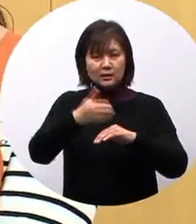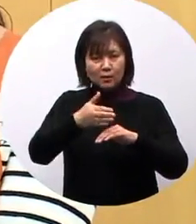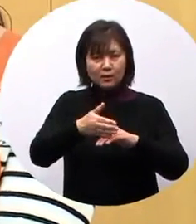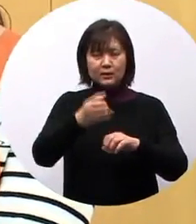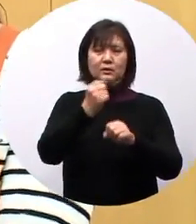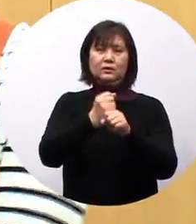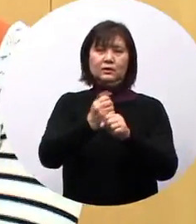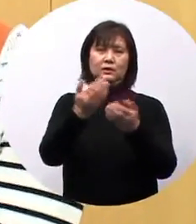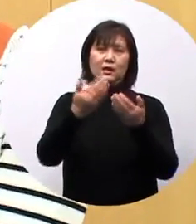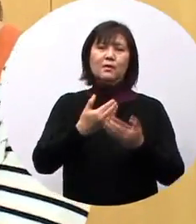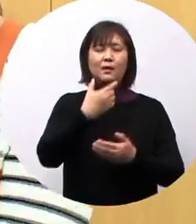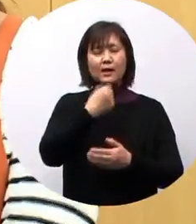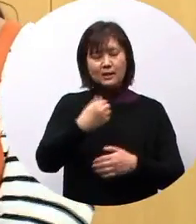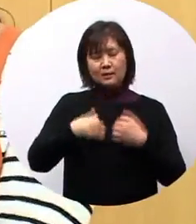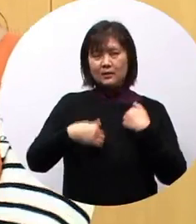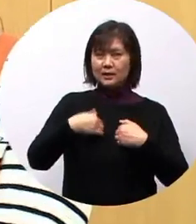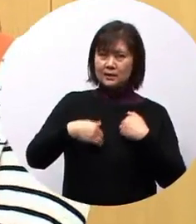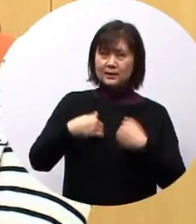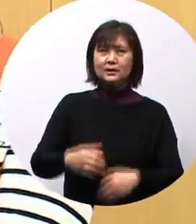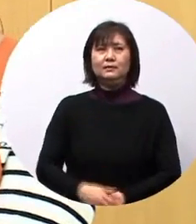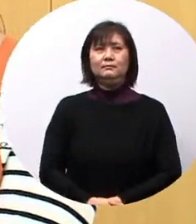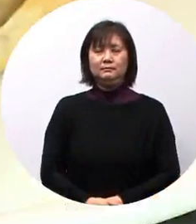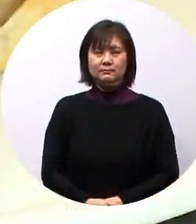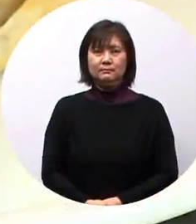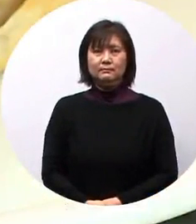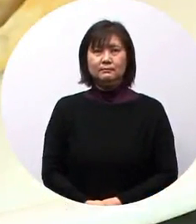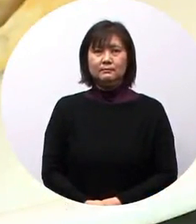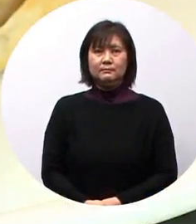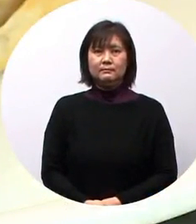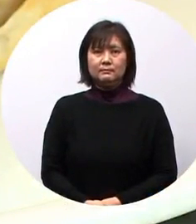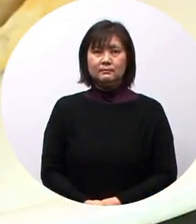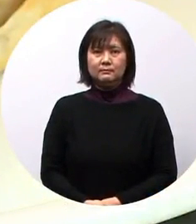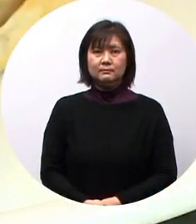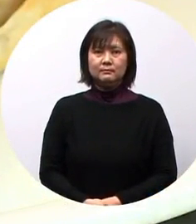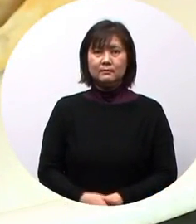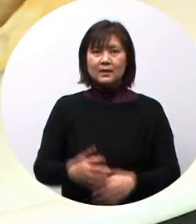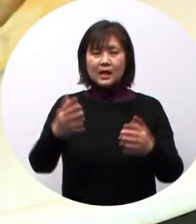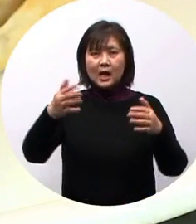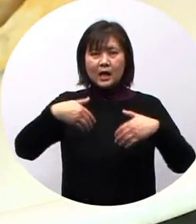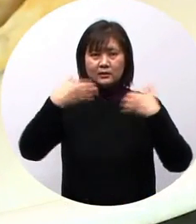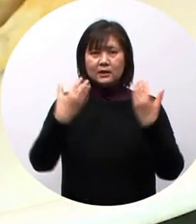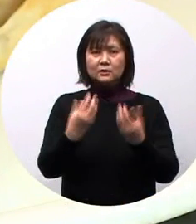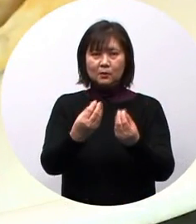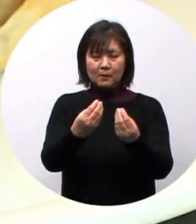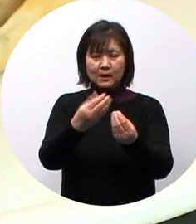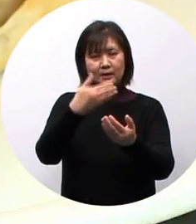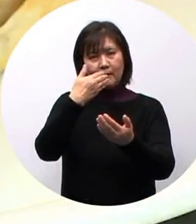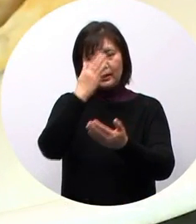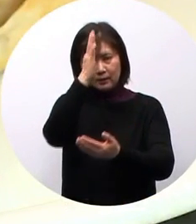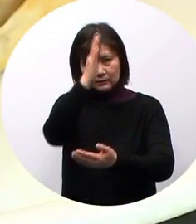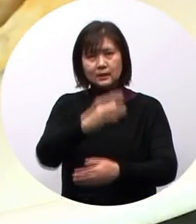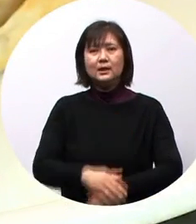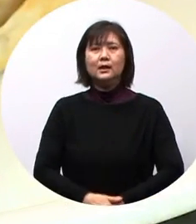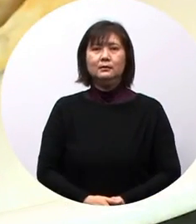ってもらえたら嬉しい。 熱々のうちにお召し上がりください。